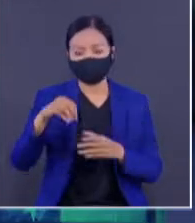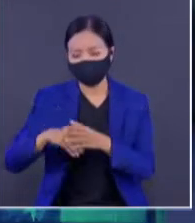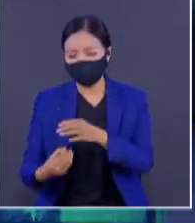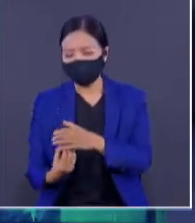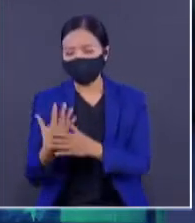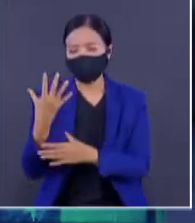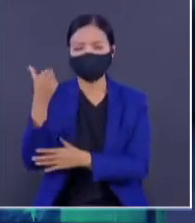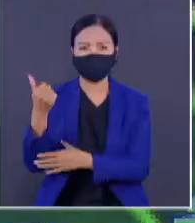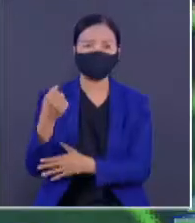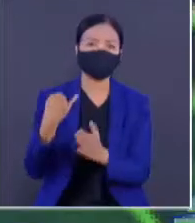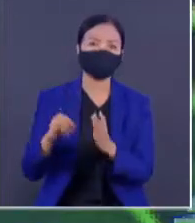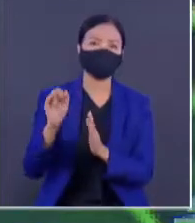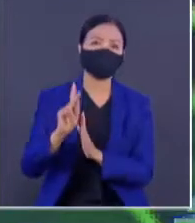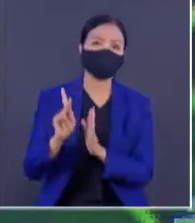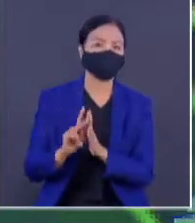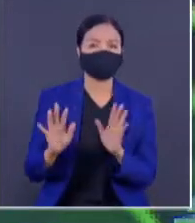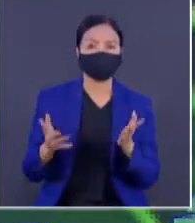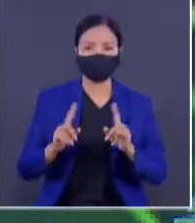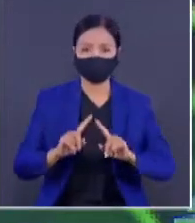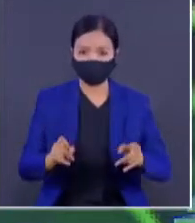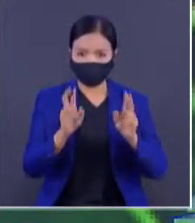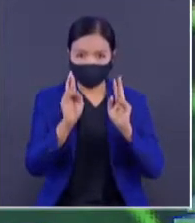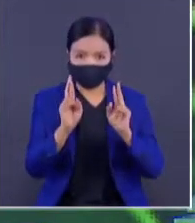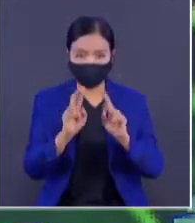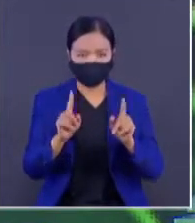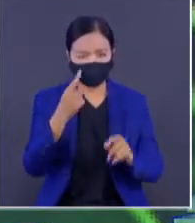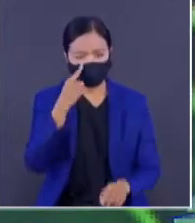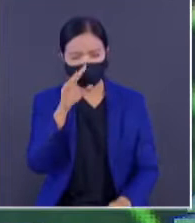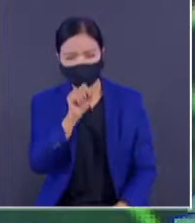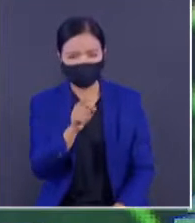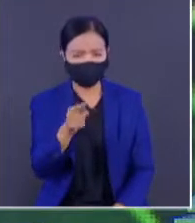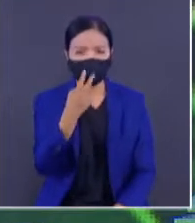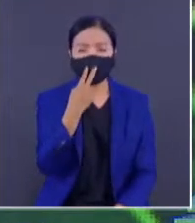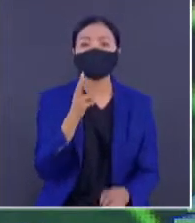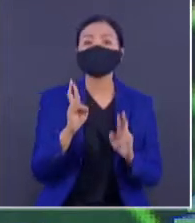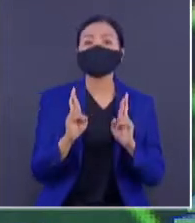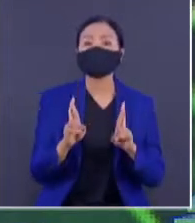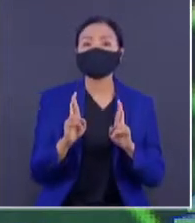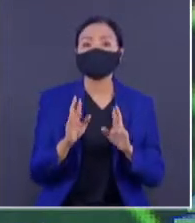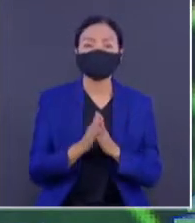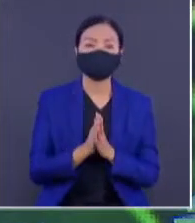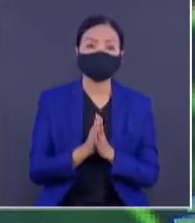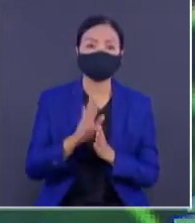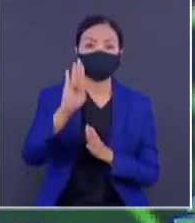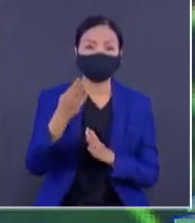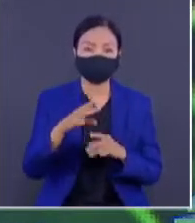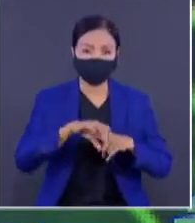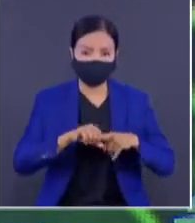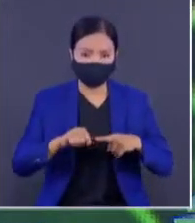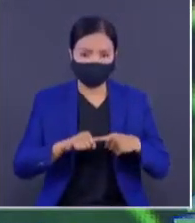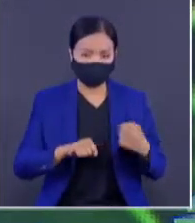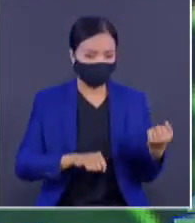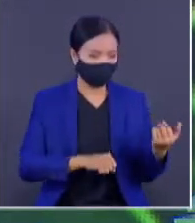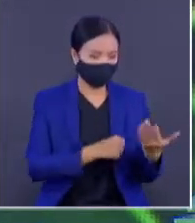ได้นะครับแต่ก็มีข้อระวังครับคนในพื้นที่เองก็ตั้งข้อสังเกตบอกว่าระมัดระวังการเอากระท่อมไปผสมกับยาเสพติดประเภ